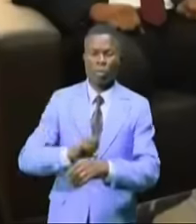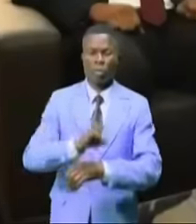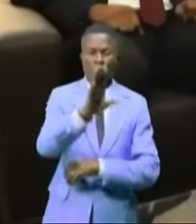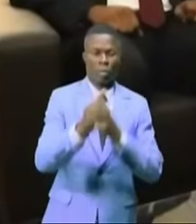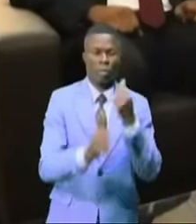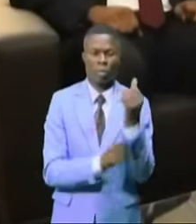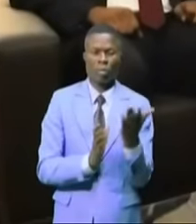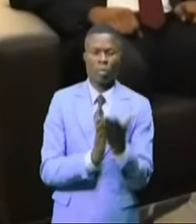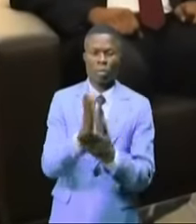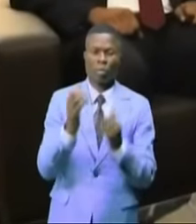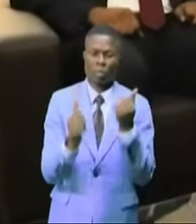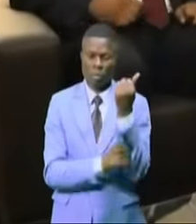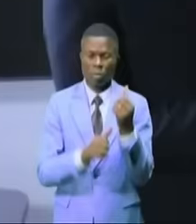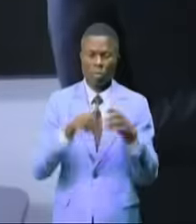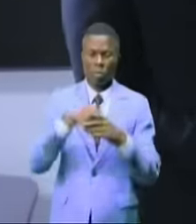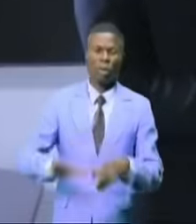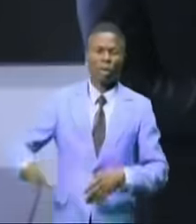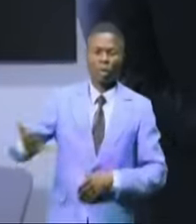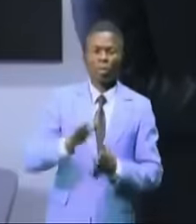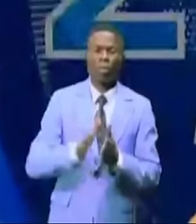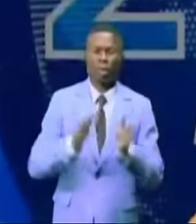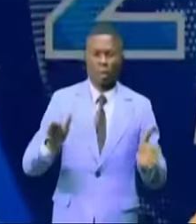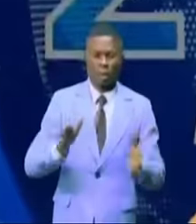l'homme à travers tout le pays.